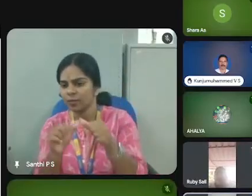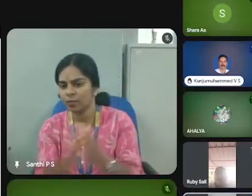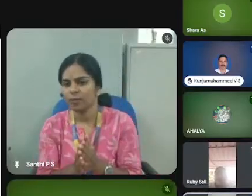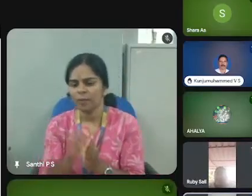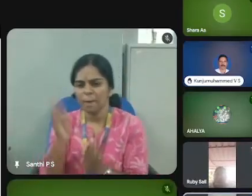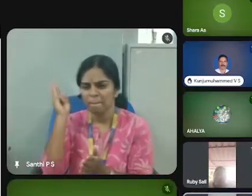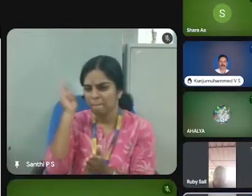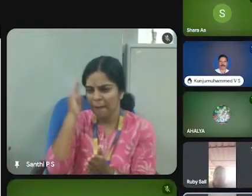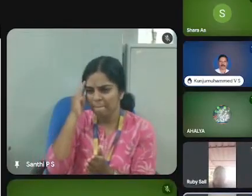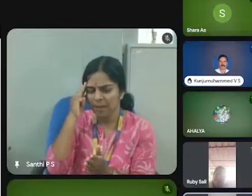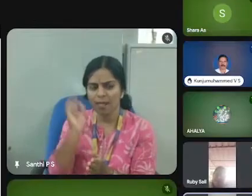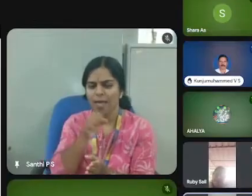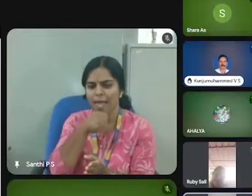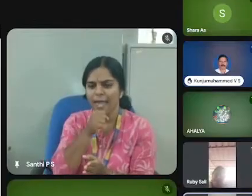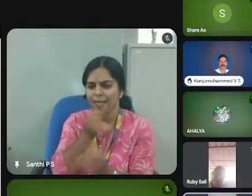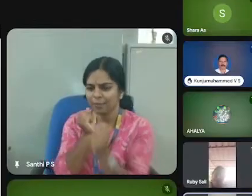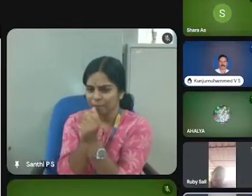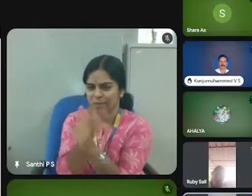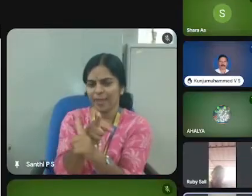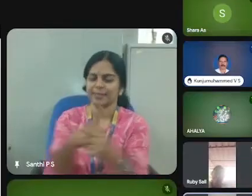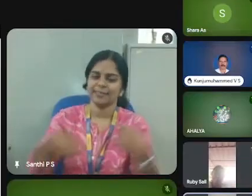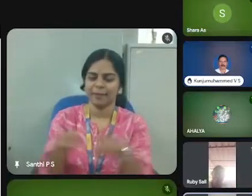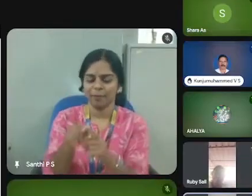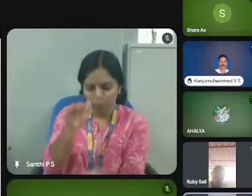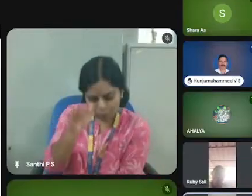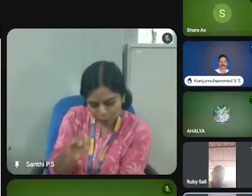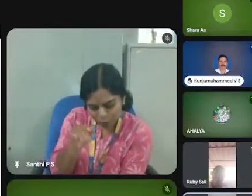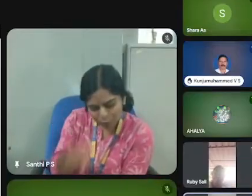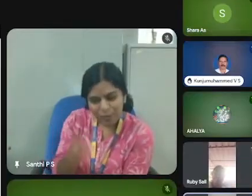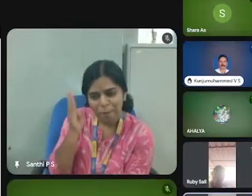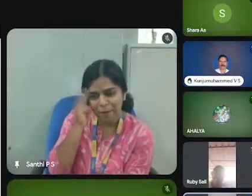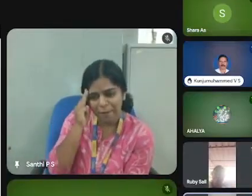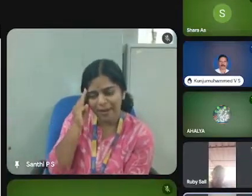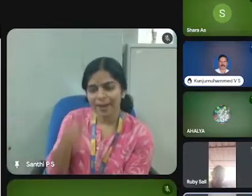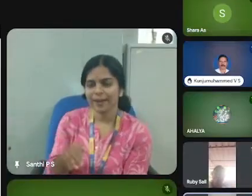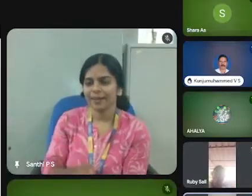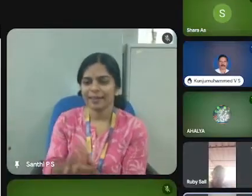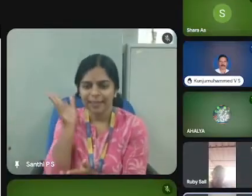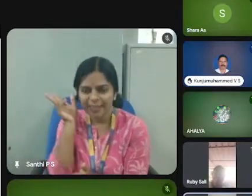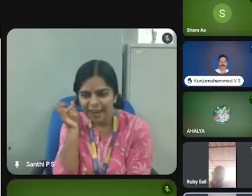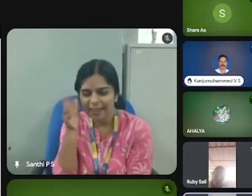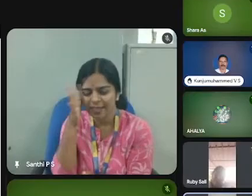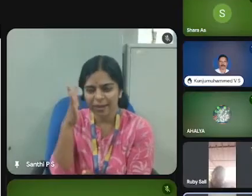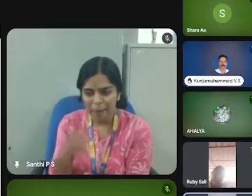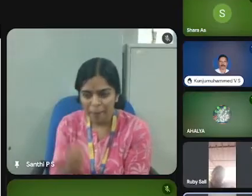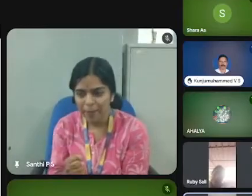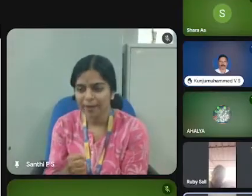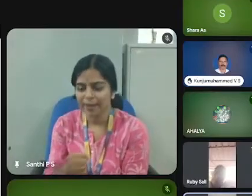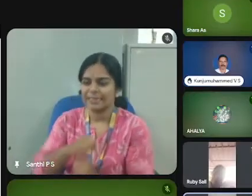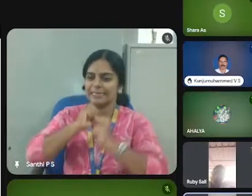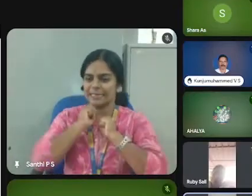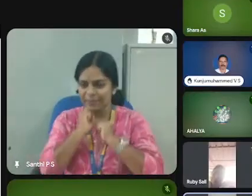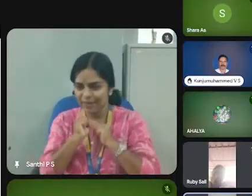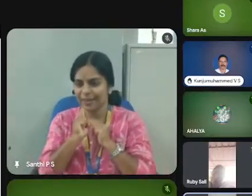ഓർമ്മശക്തി നമ്മൾ പ്രായത്തിനനുസരിച്ചായിരിക്കും ചെയ്യുന്നത്. ചെറിയ കുട്ടികളിലുള്ള ഓർമ്മ പ്രശ്നങ്ങളൊക്കെ ആണെങ്കിൽ കേട്ടത് ഓർത്ത് വെക്കാനൊക്കെ ഉള്ള